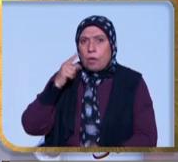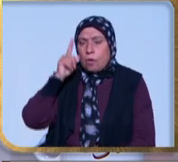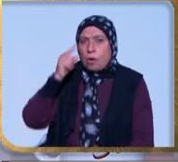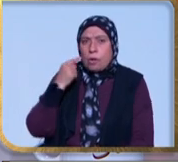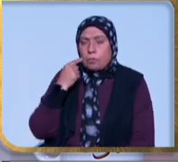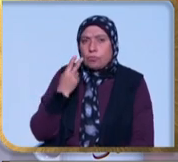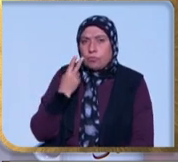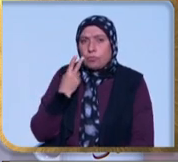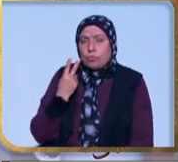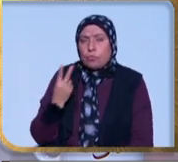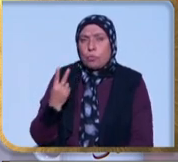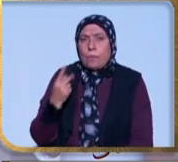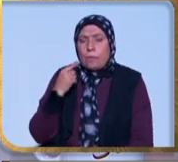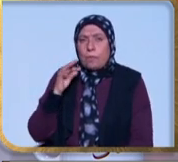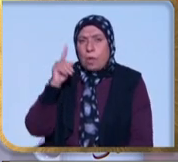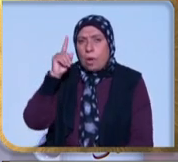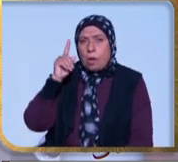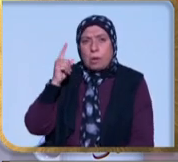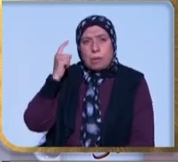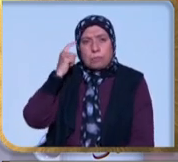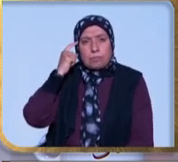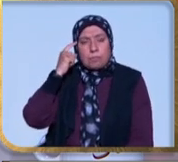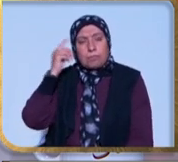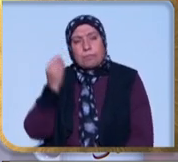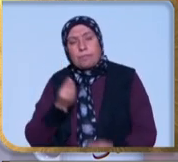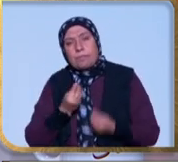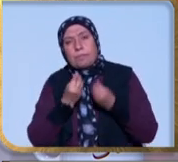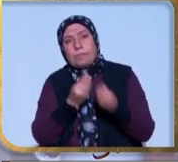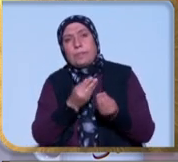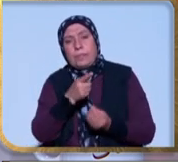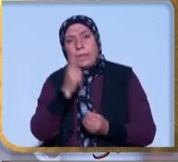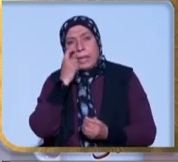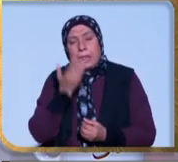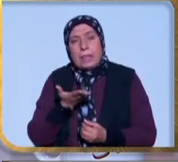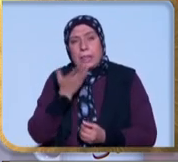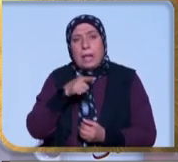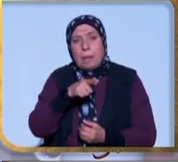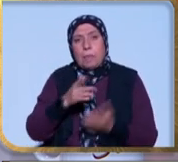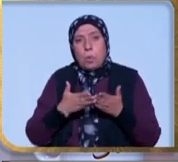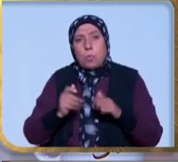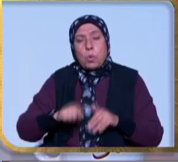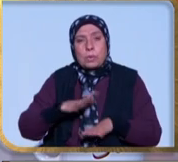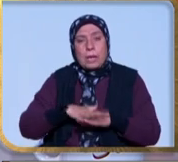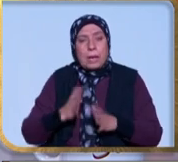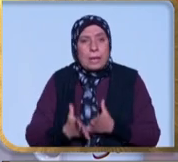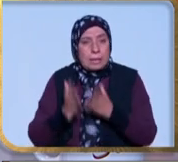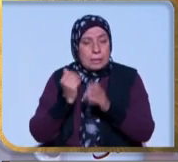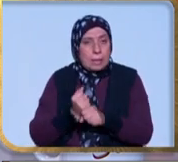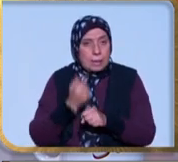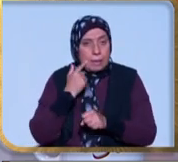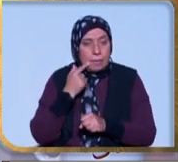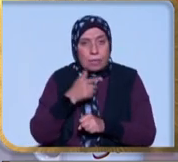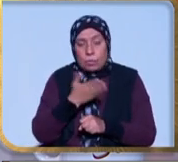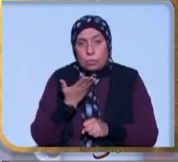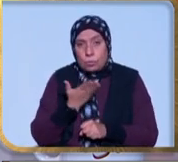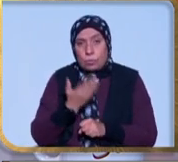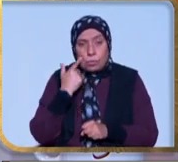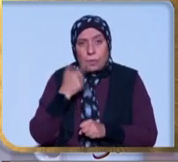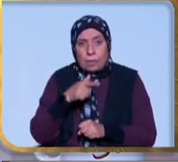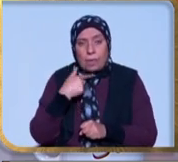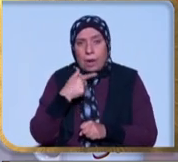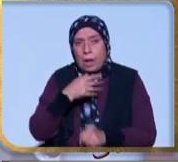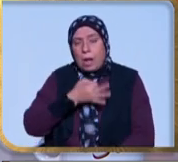وأوحى الله تعالى لنبيه موسى عليه السلام بأنه يخبر فرعون